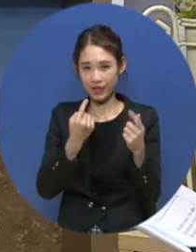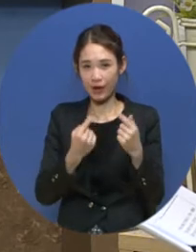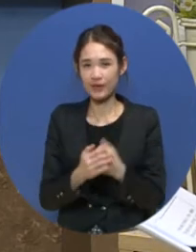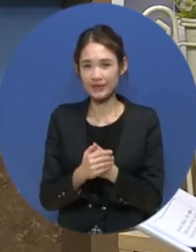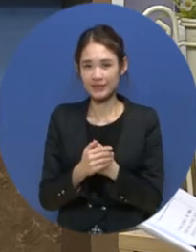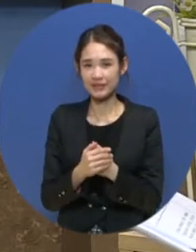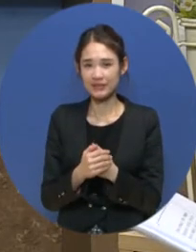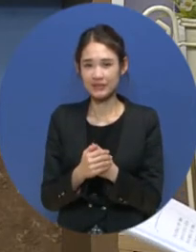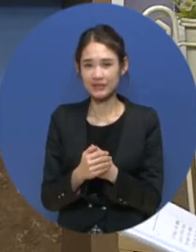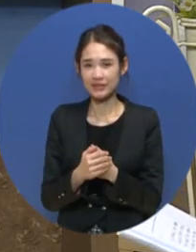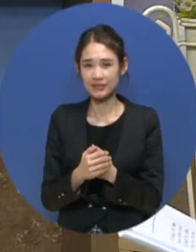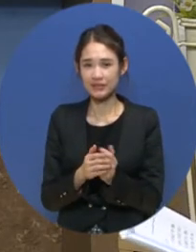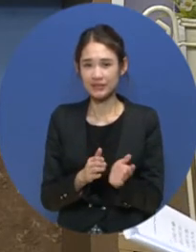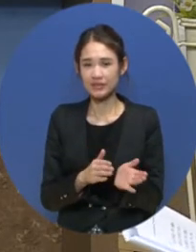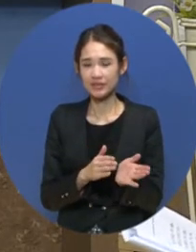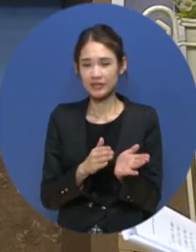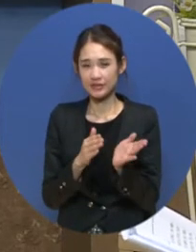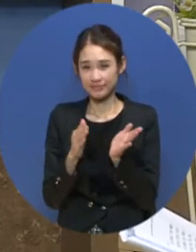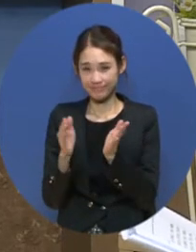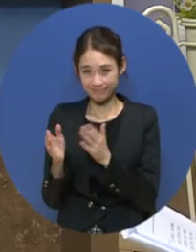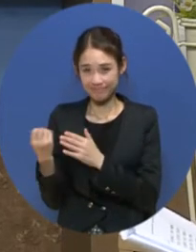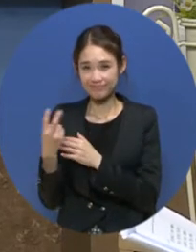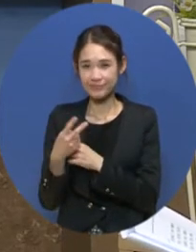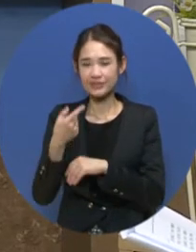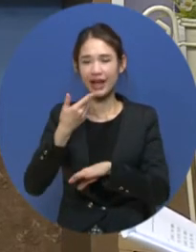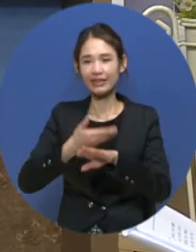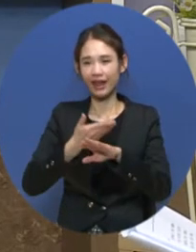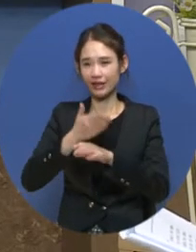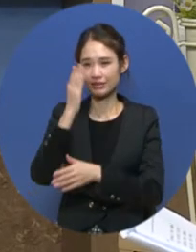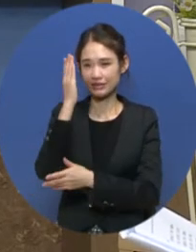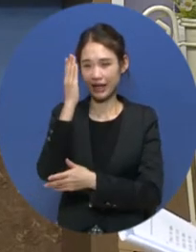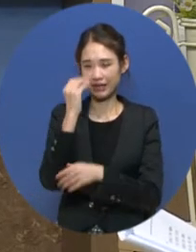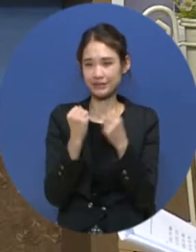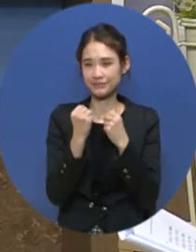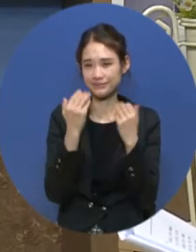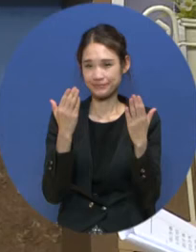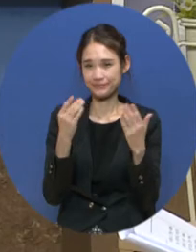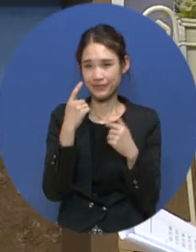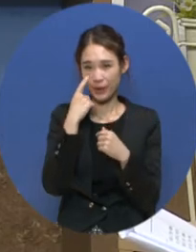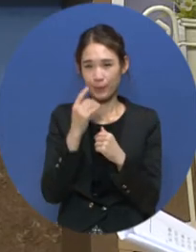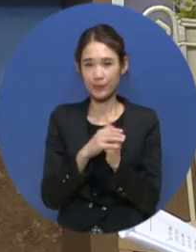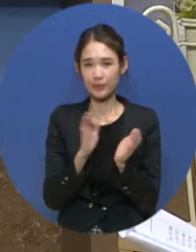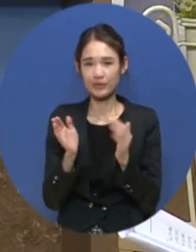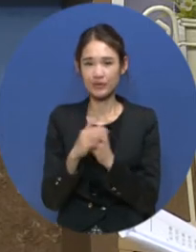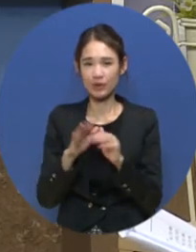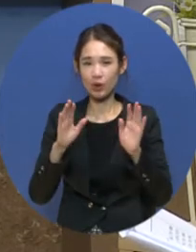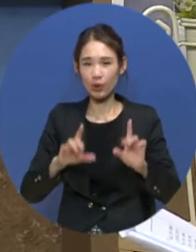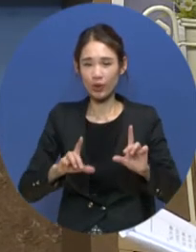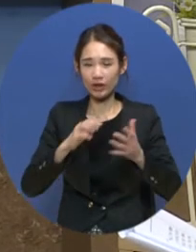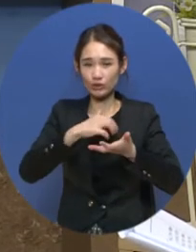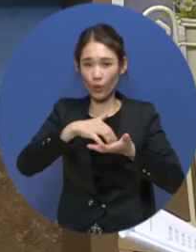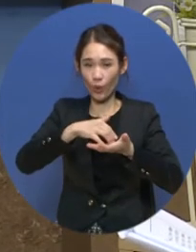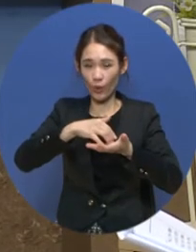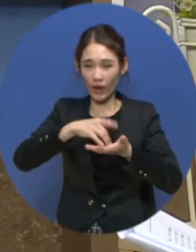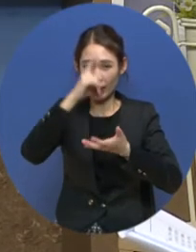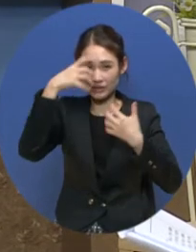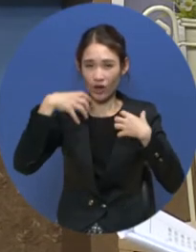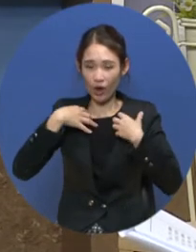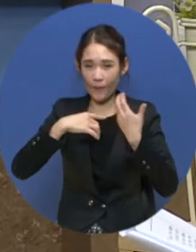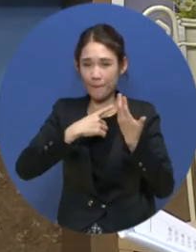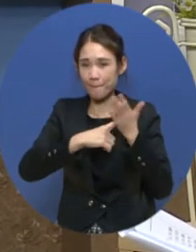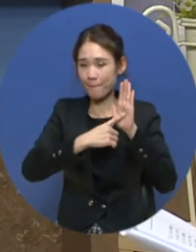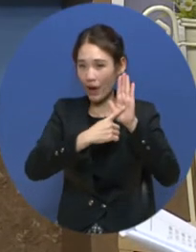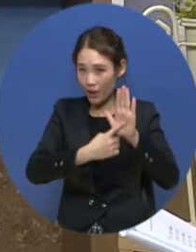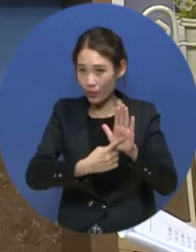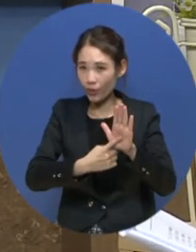나와주셨네요. 네. 그리고 이제 또 이어서 이야기를 해보자면 네. 올해 이 통계청이 발표한 2019년